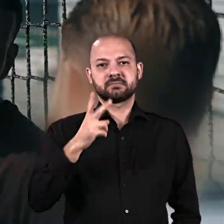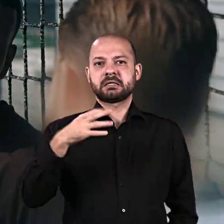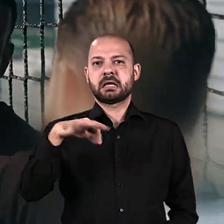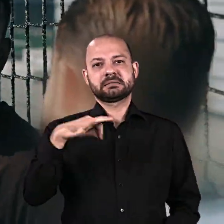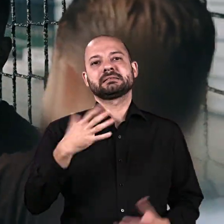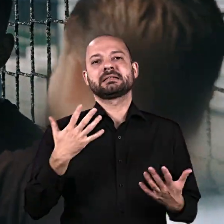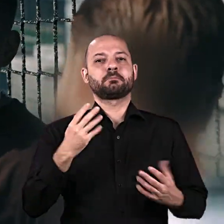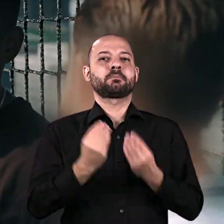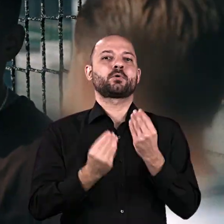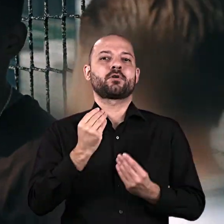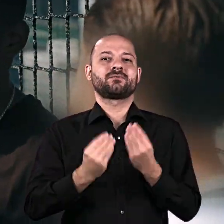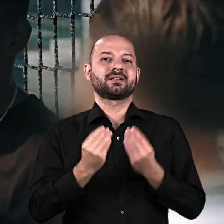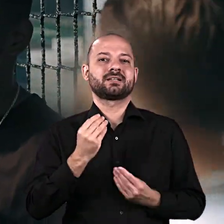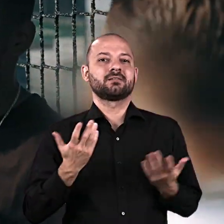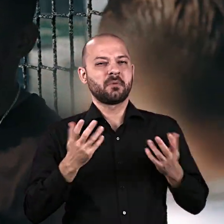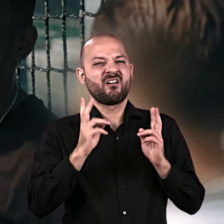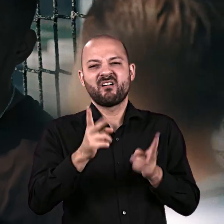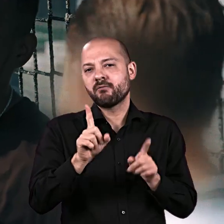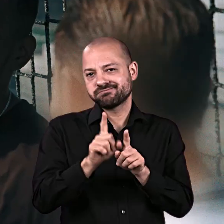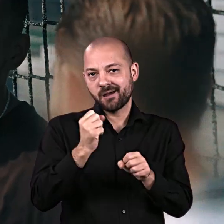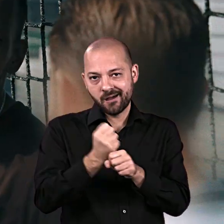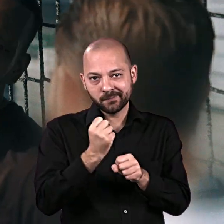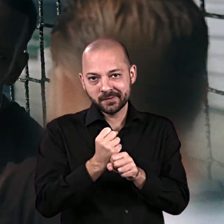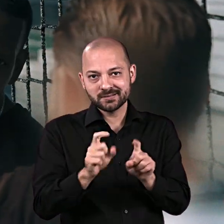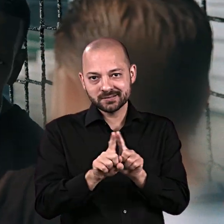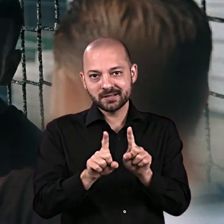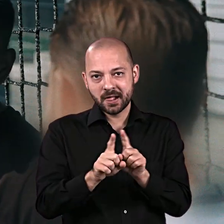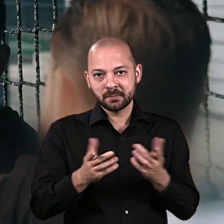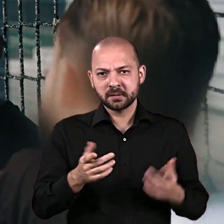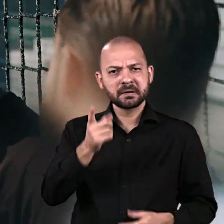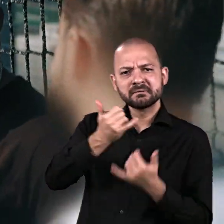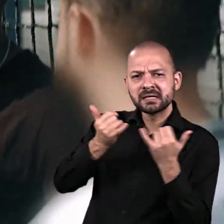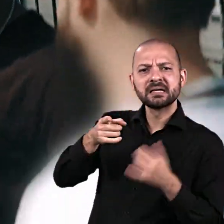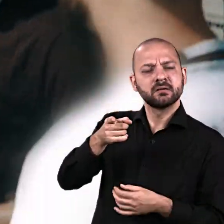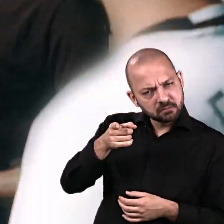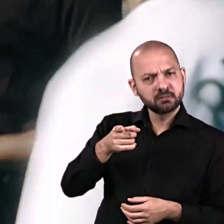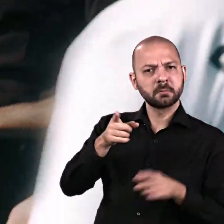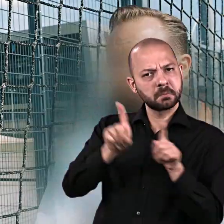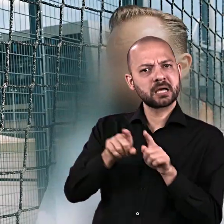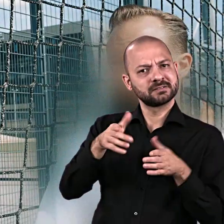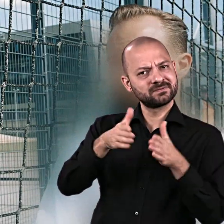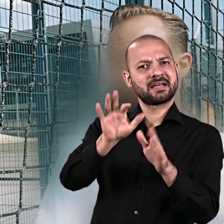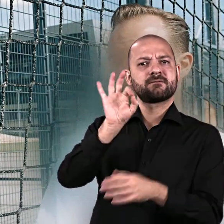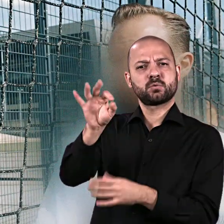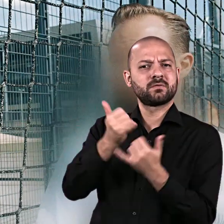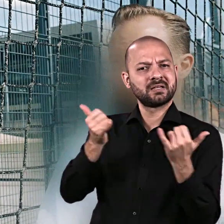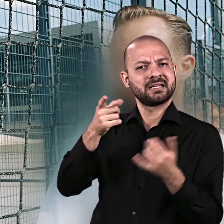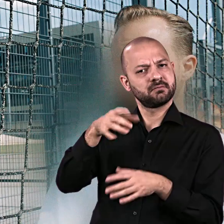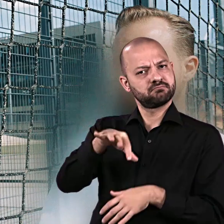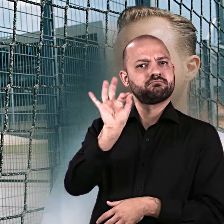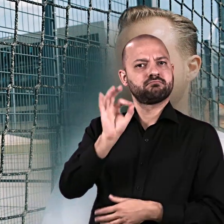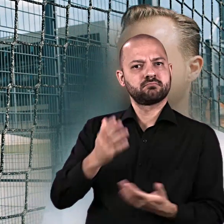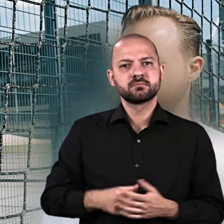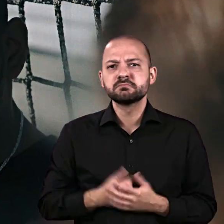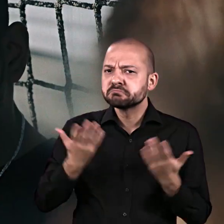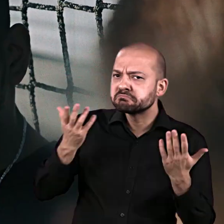Aber ich bin der Einzige, der ein Profi geworden ist. heißt, es ist auch Arbeit da drin. Wie hast du dann so rausgefunden, was der richtige Weg